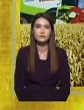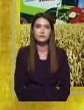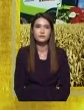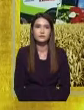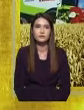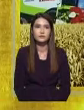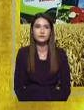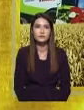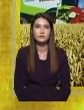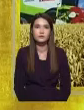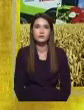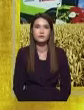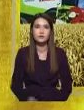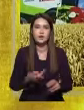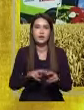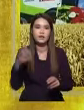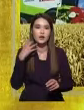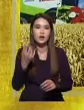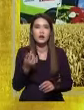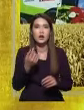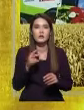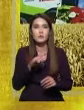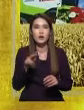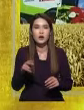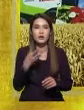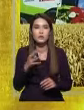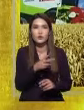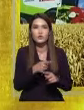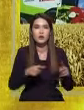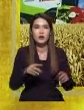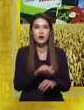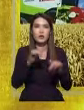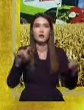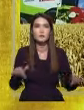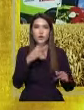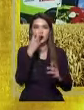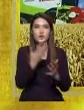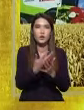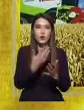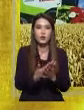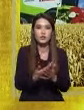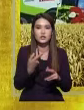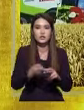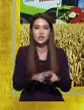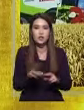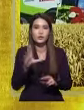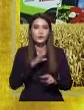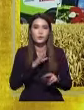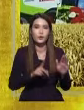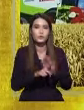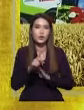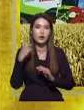Қызылжарда биыл 4,5 миллион гектардан астам алқапқа егін егілді. Ылғалдылық көрсеткіші мейлінше төмен болғанмен